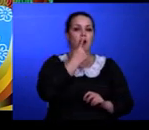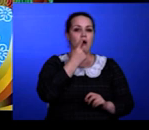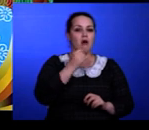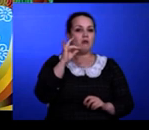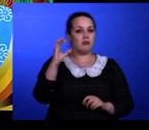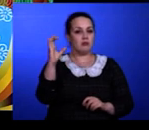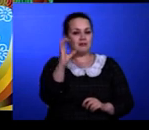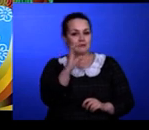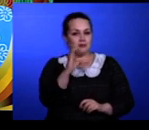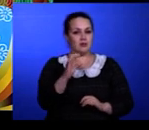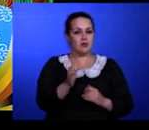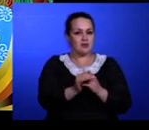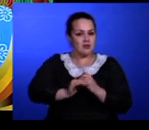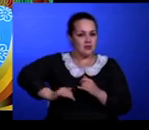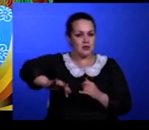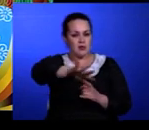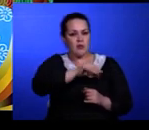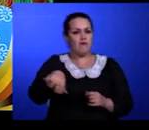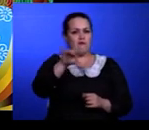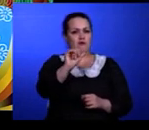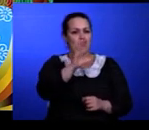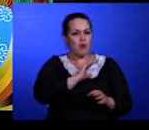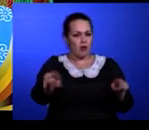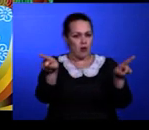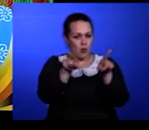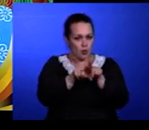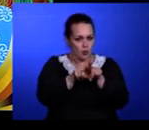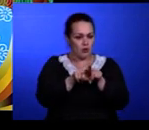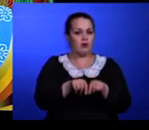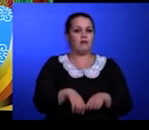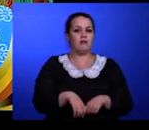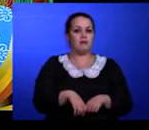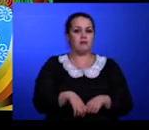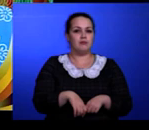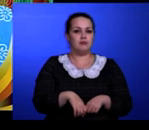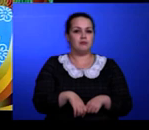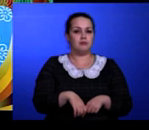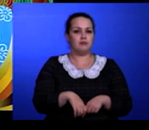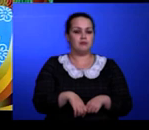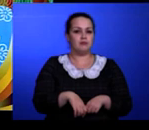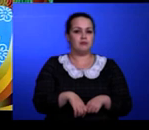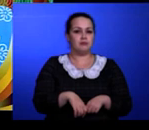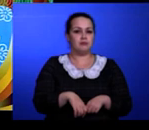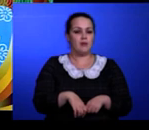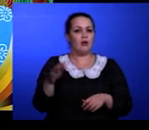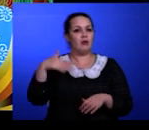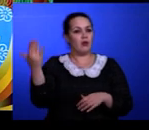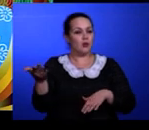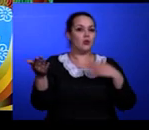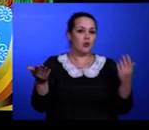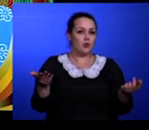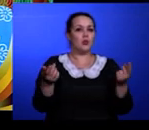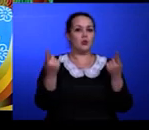на земле все было одинаково и на той и на другой стороне